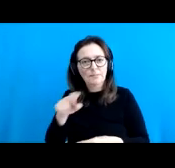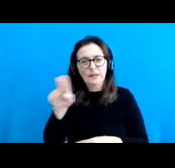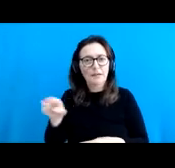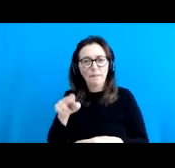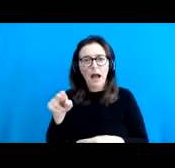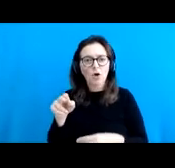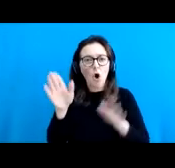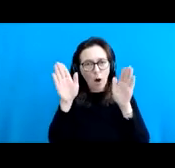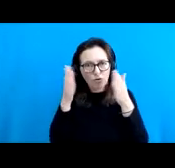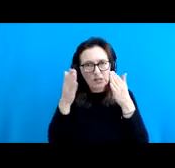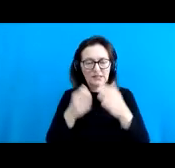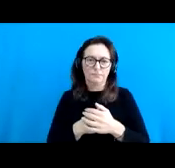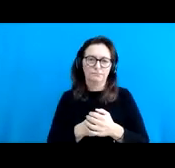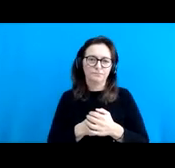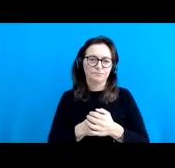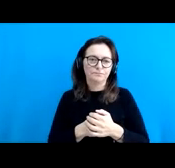avtističnimi motnjami.